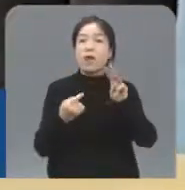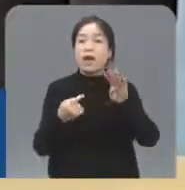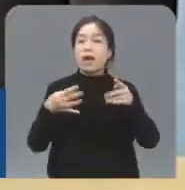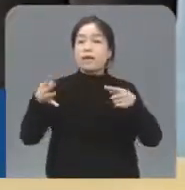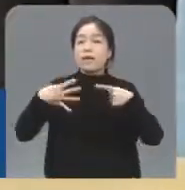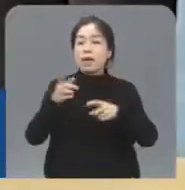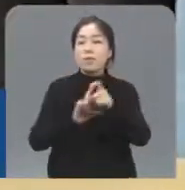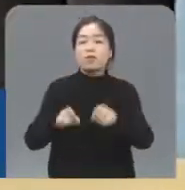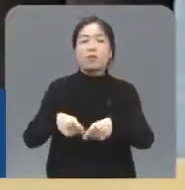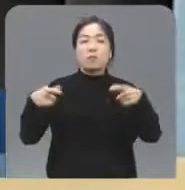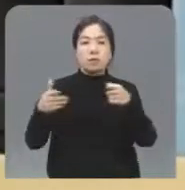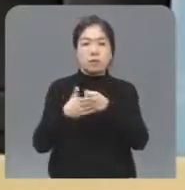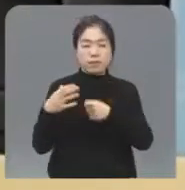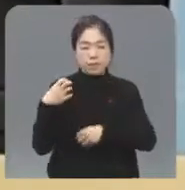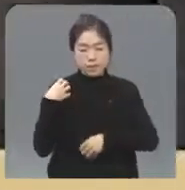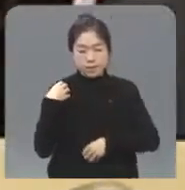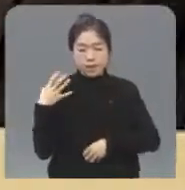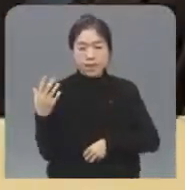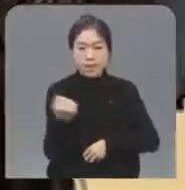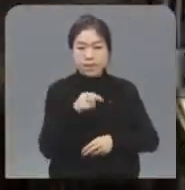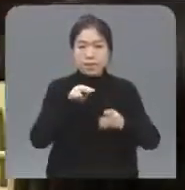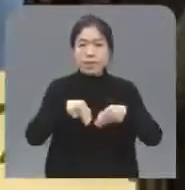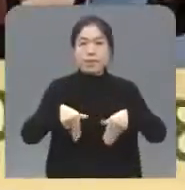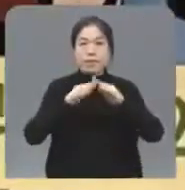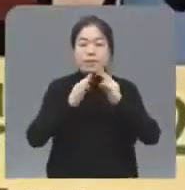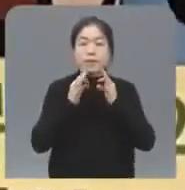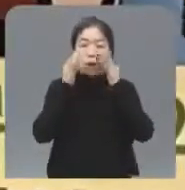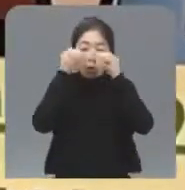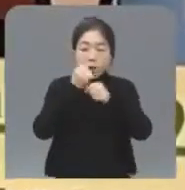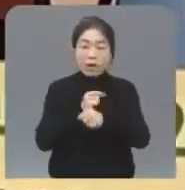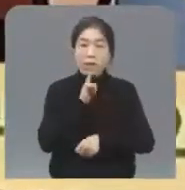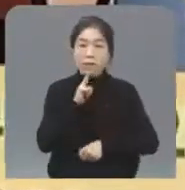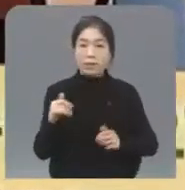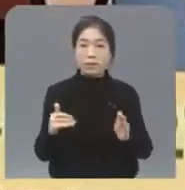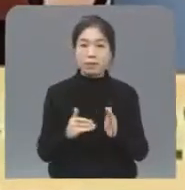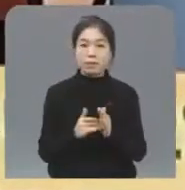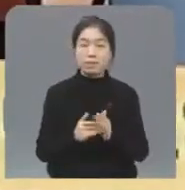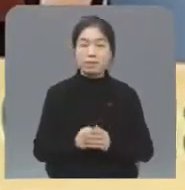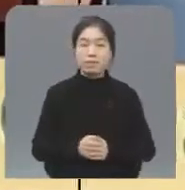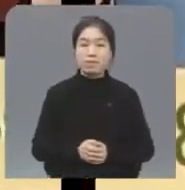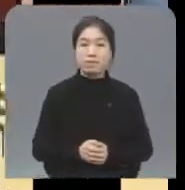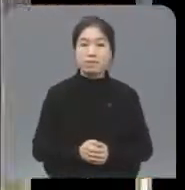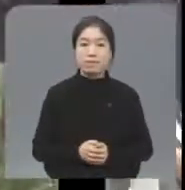확대됐다며 막중한 책임감을 갖고 센터 설립에 최선을 다하겠다고 말했습니다.